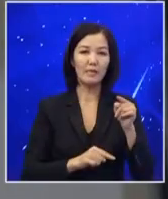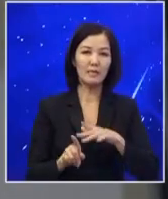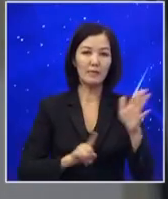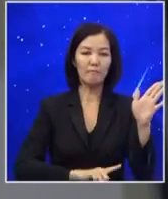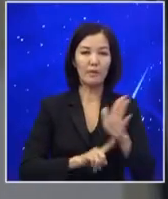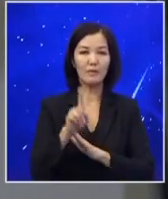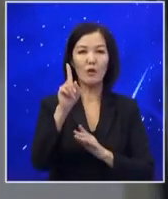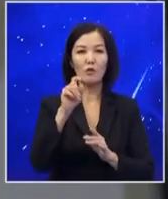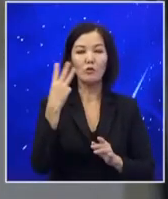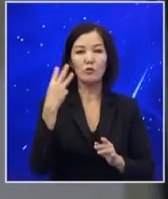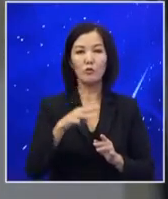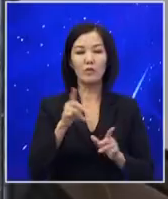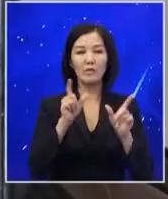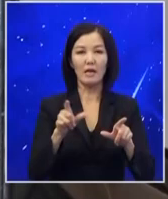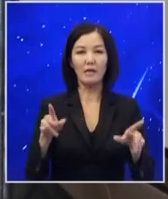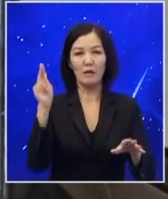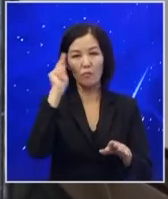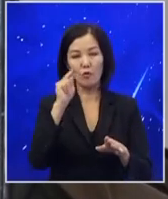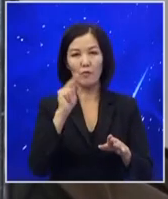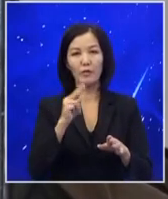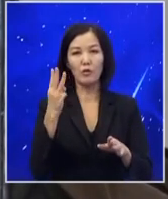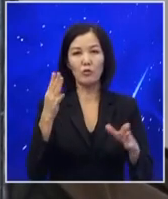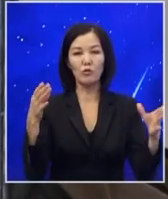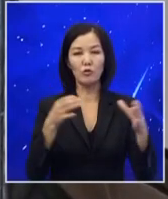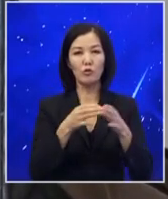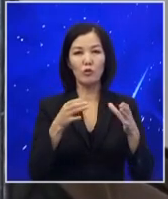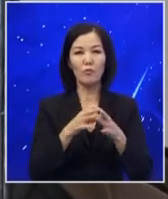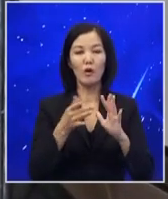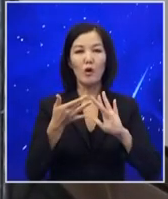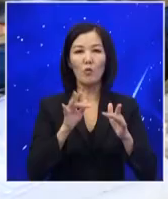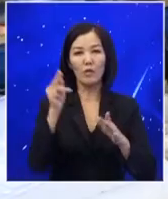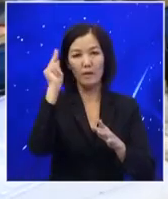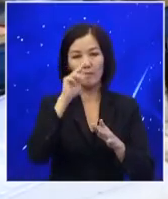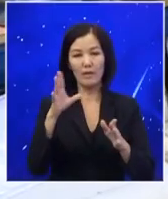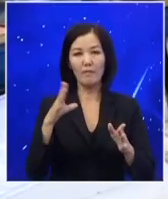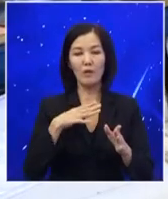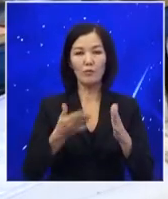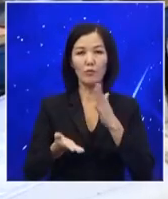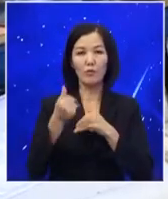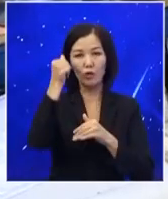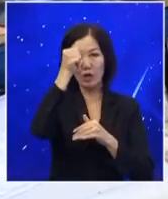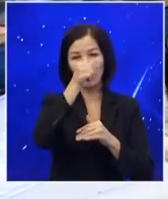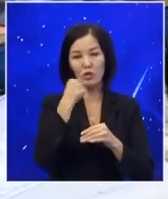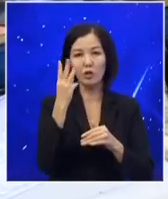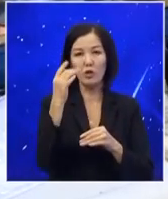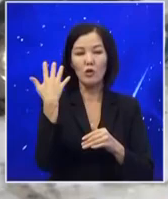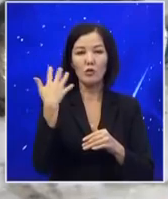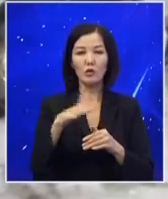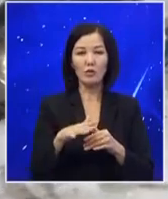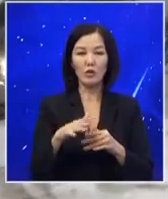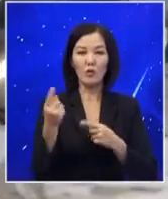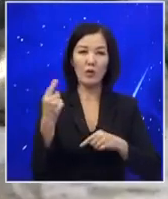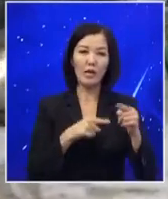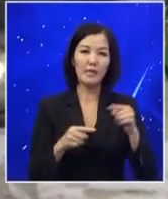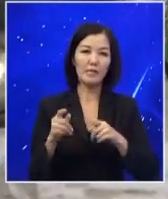130 азамат оқыпты. Қазір 4-ші топта 30 адам онлайн білім алуда. Ал өткен жылы 350 кәсіп бастағысы